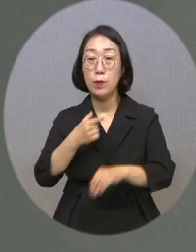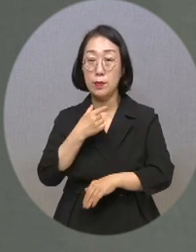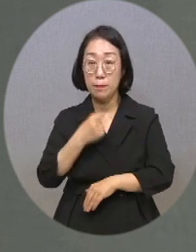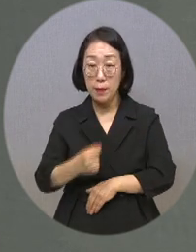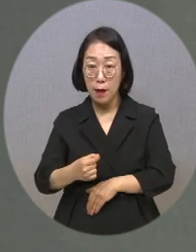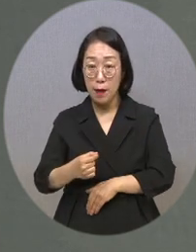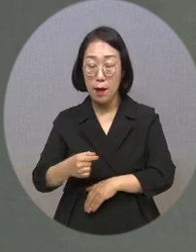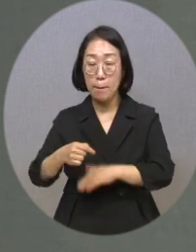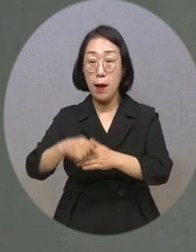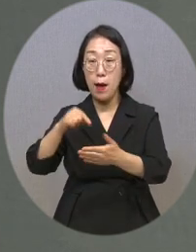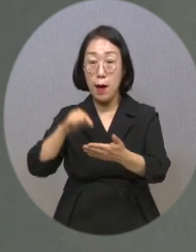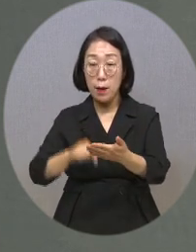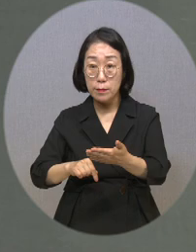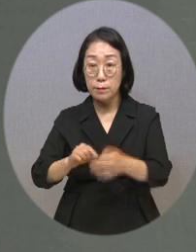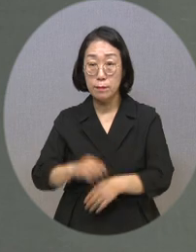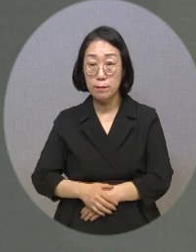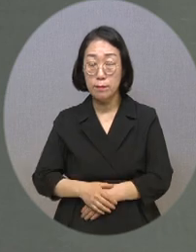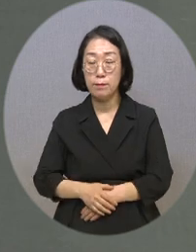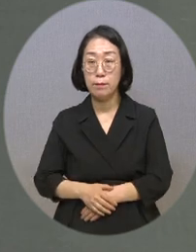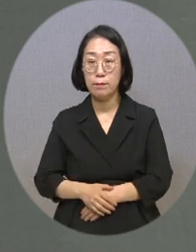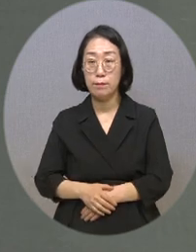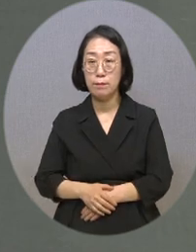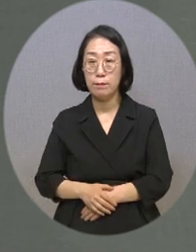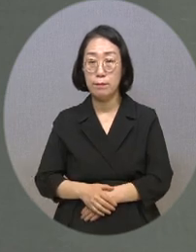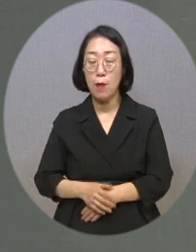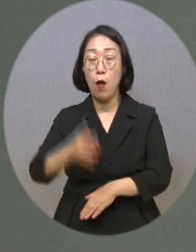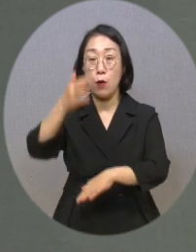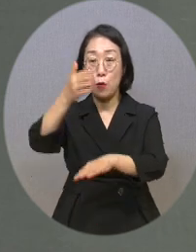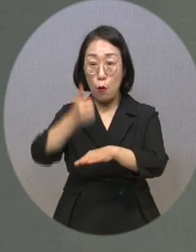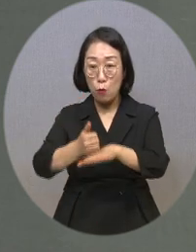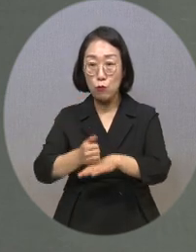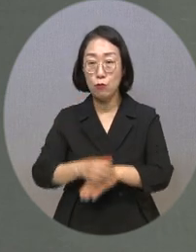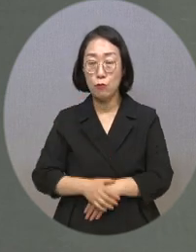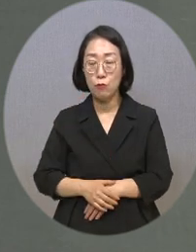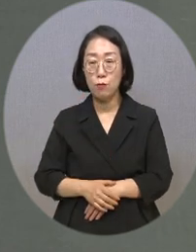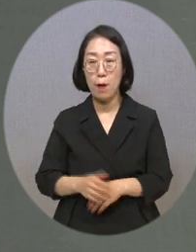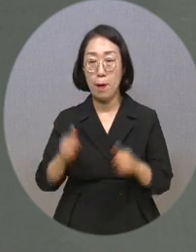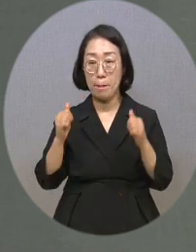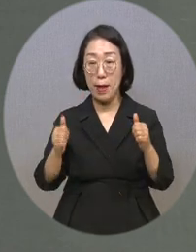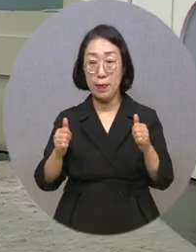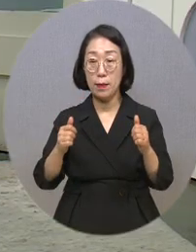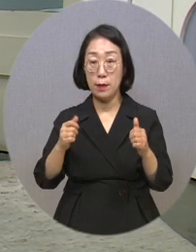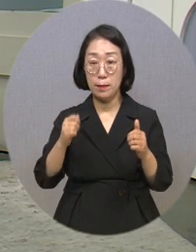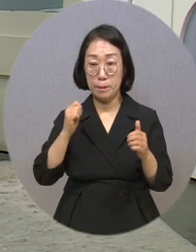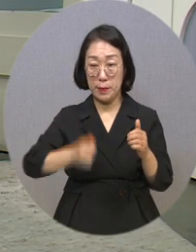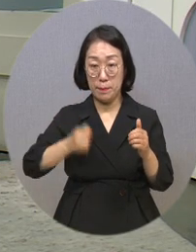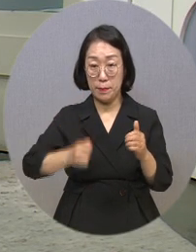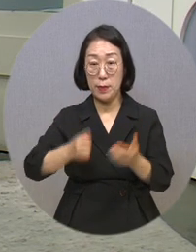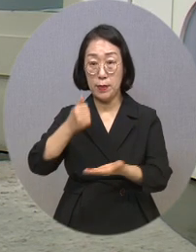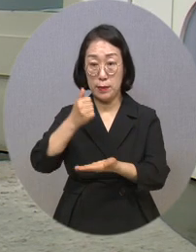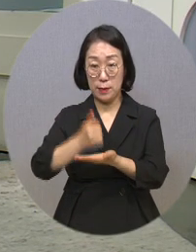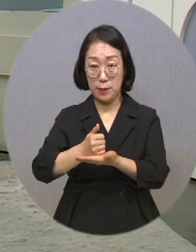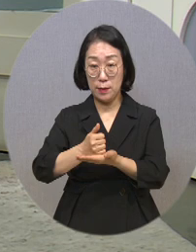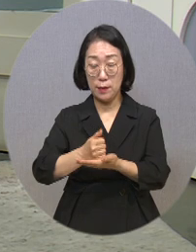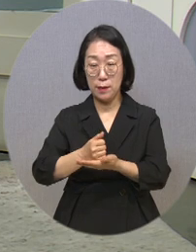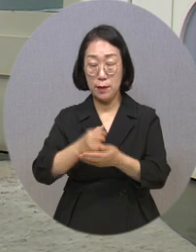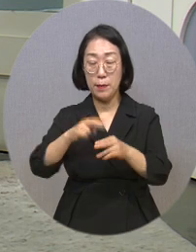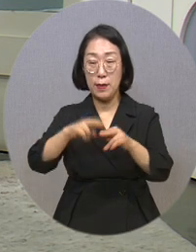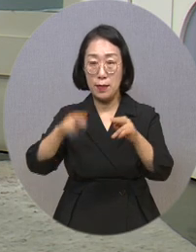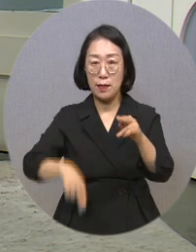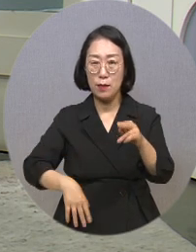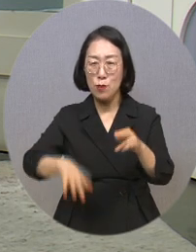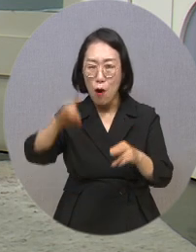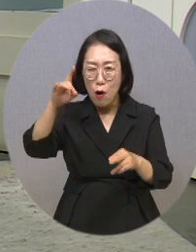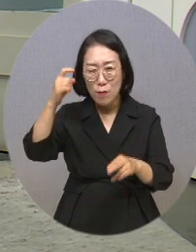이끌어가야겠다. 그런 마음을 먹게 되셔서 결국은 판사직을 그만두신 거 아니에요? 야, 뭐 그렇게 처음부터 생각한